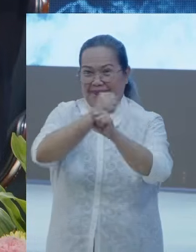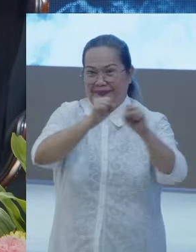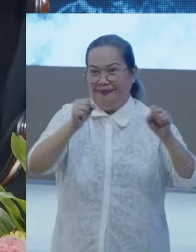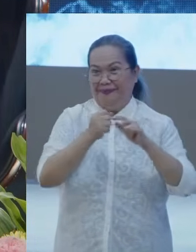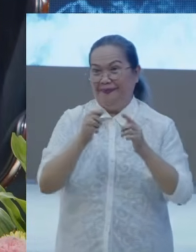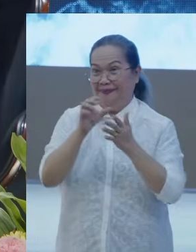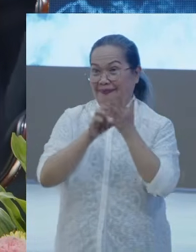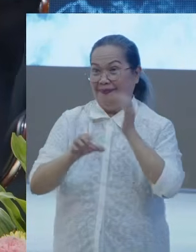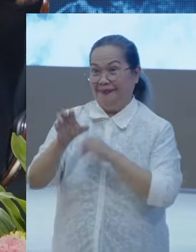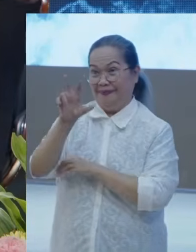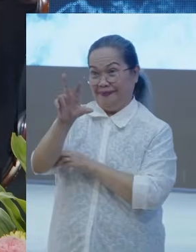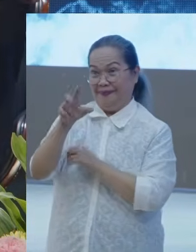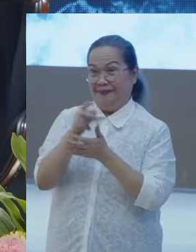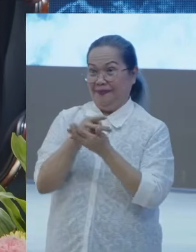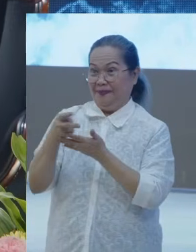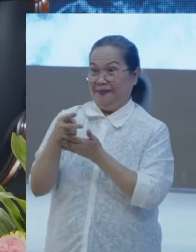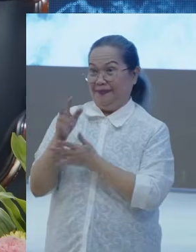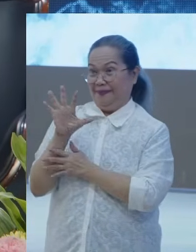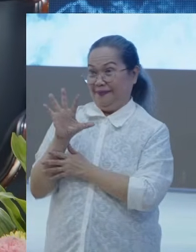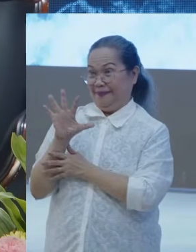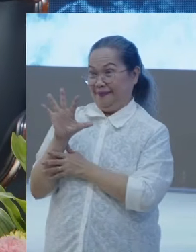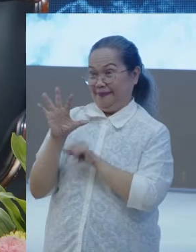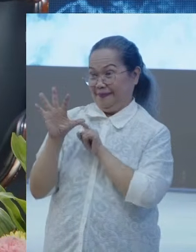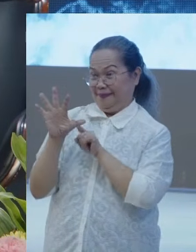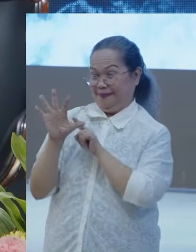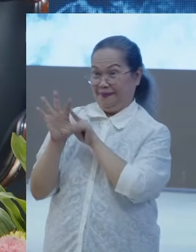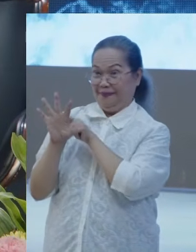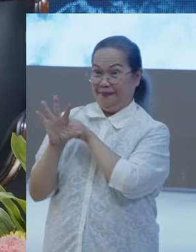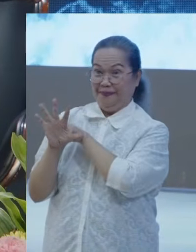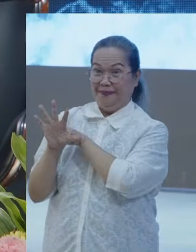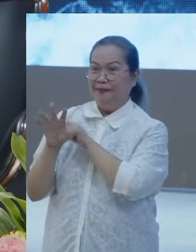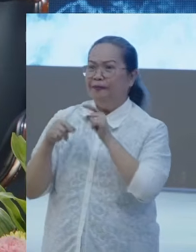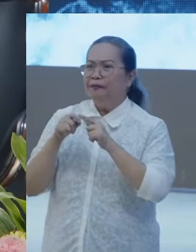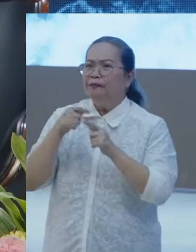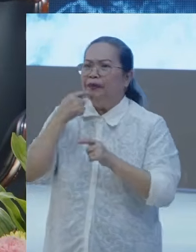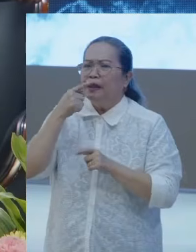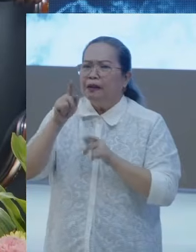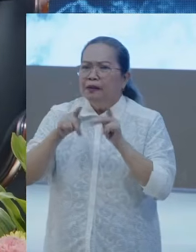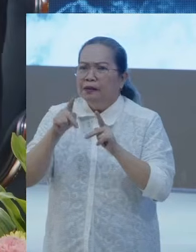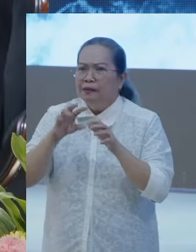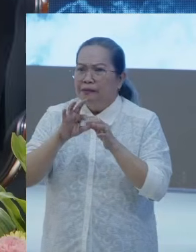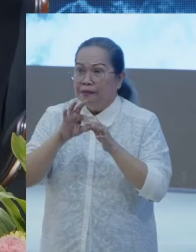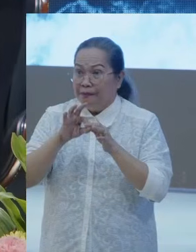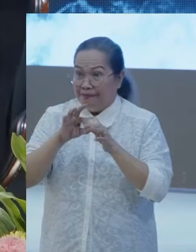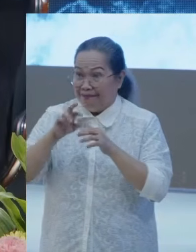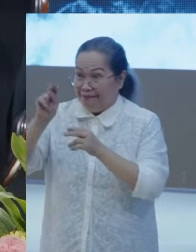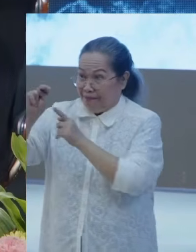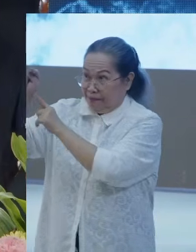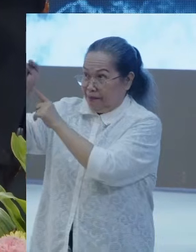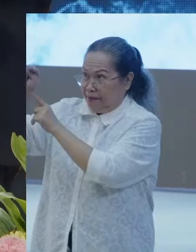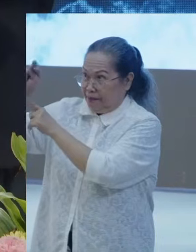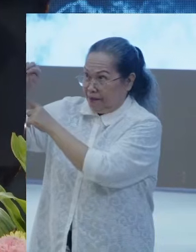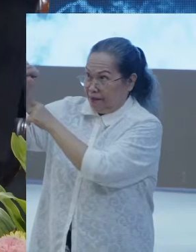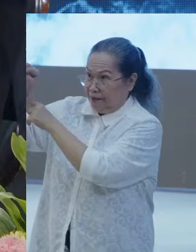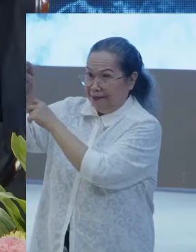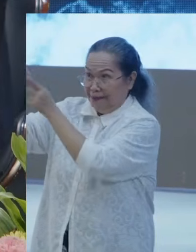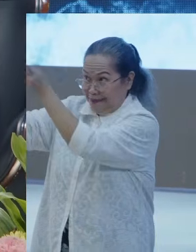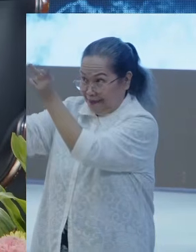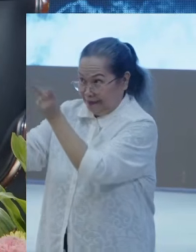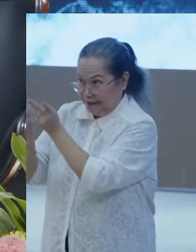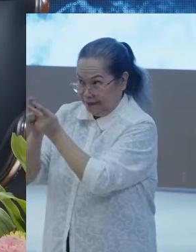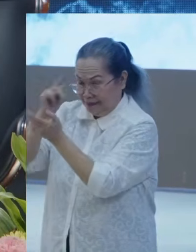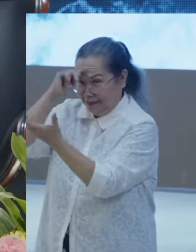chapter 3 verse 5, ang wika doon, and the people of Nineveh believed God. Mantakin nyo